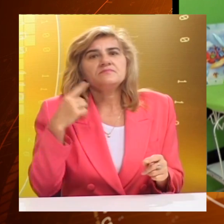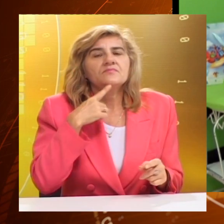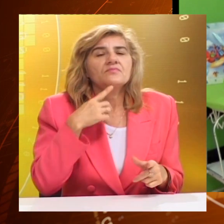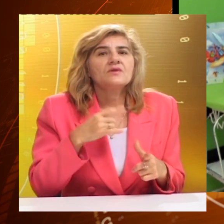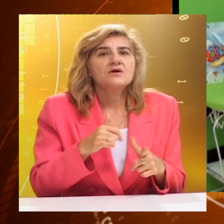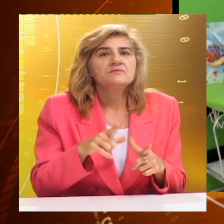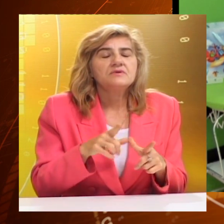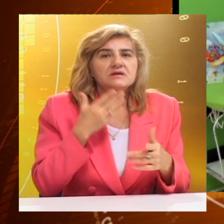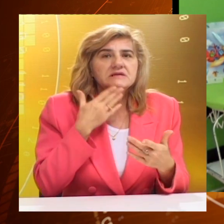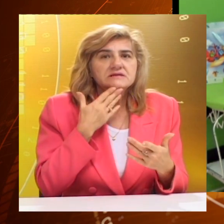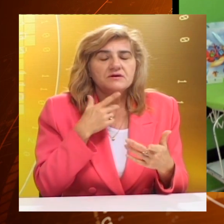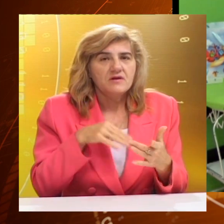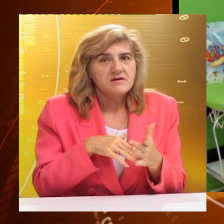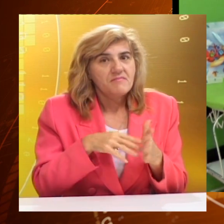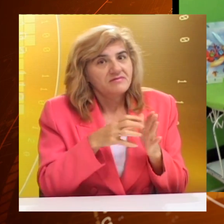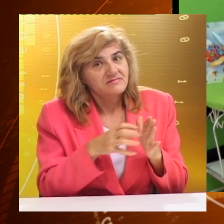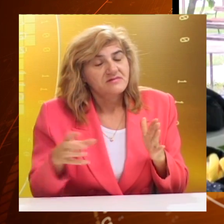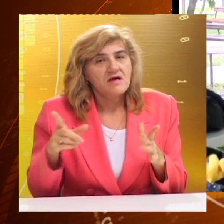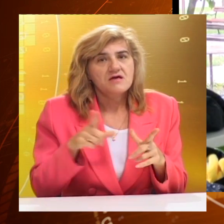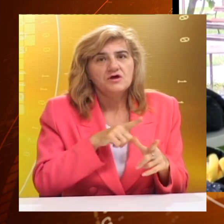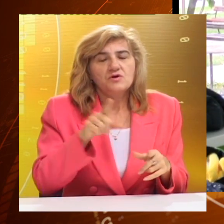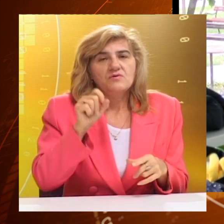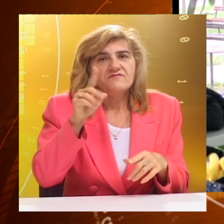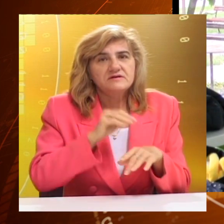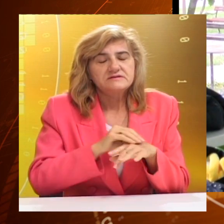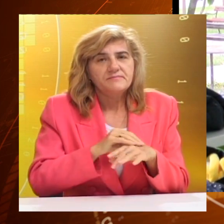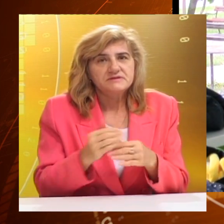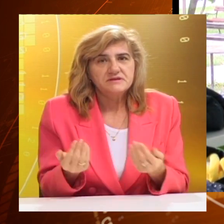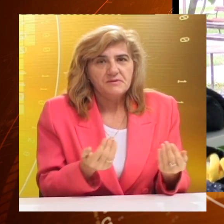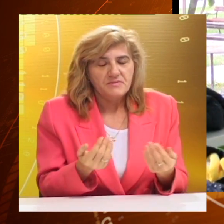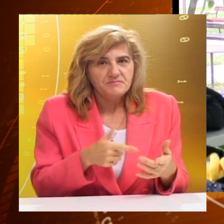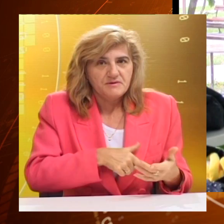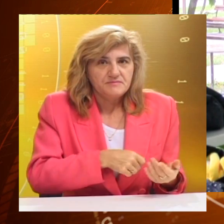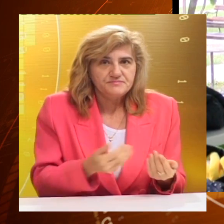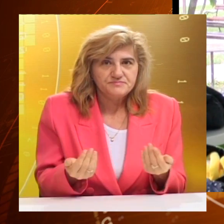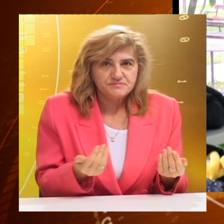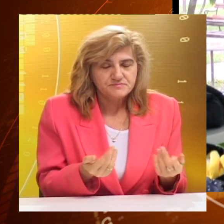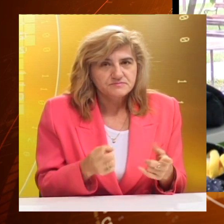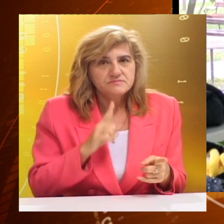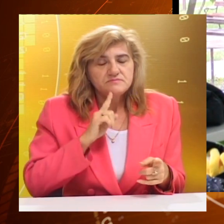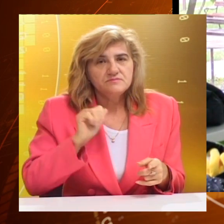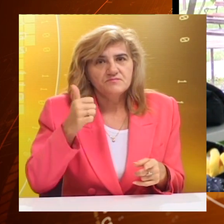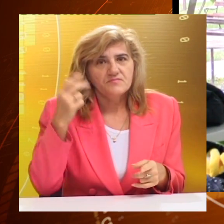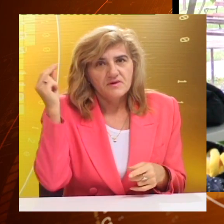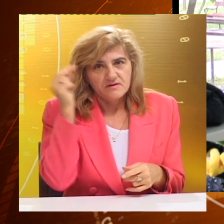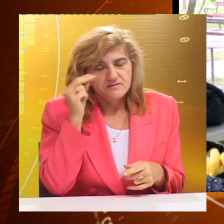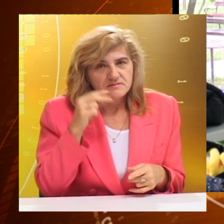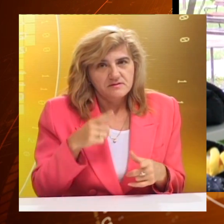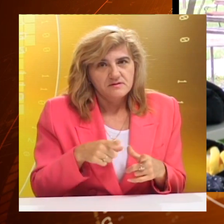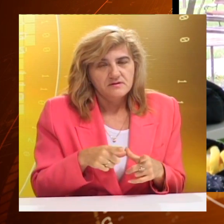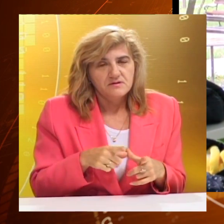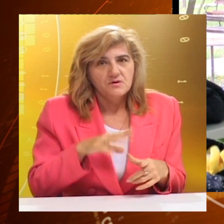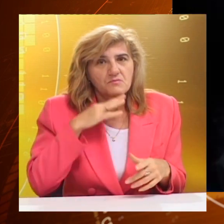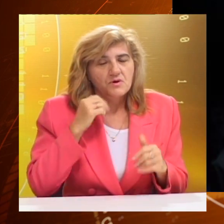lekari i dodaju da bi uz dopunsku ishranu sa dojenjem trebalo nastaviti bar do 12 mjeseci života. Dojenje predstavlja prvu